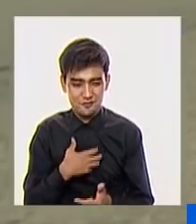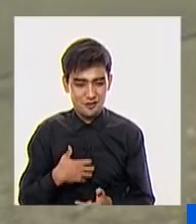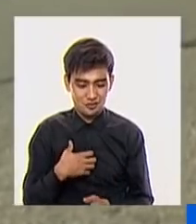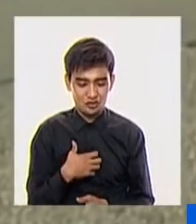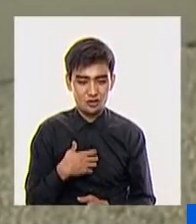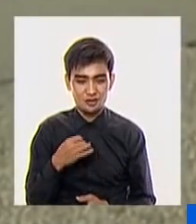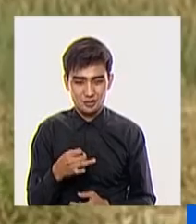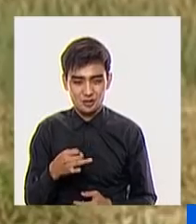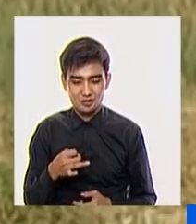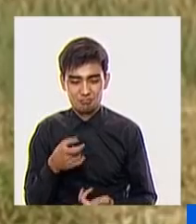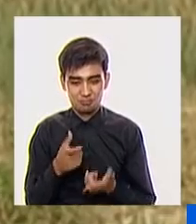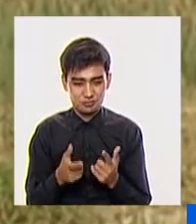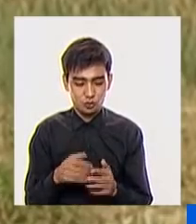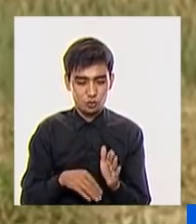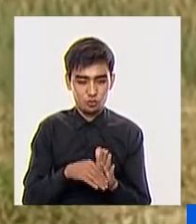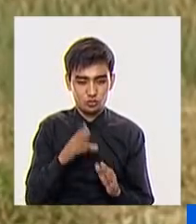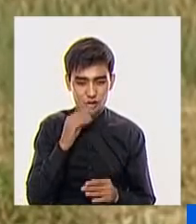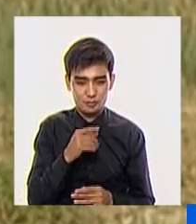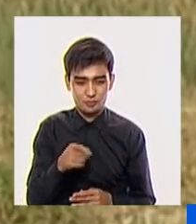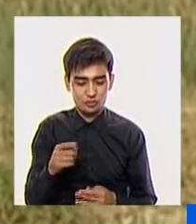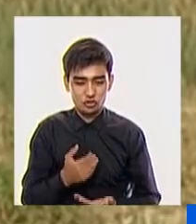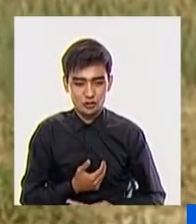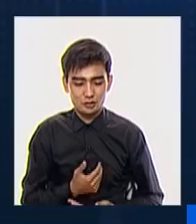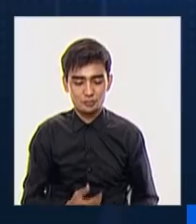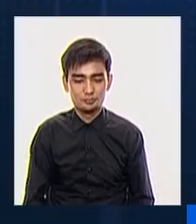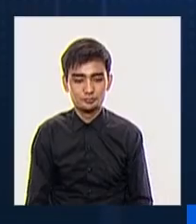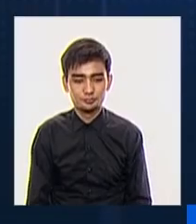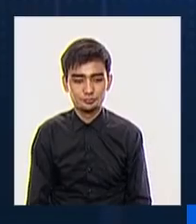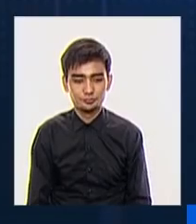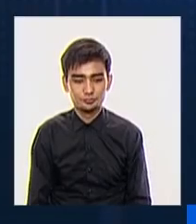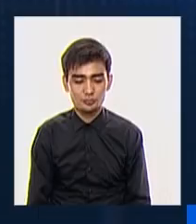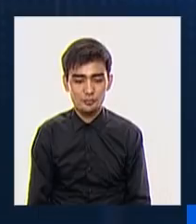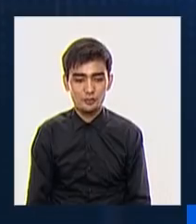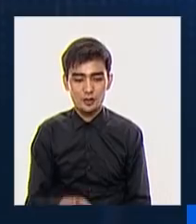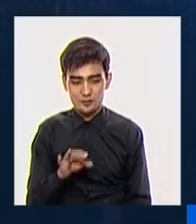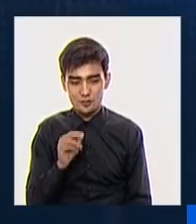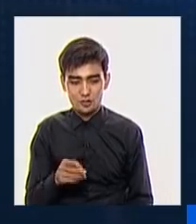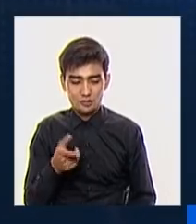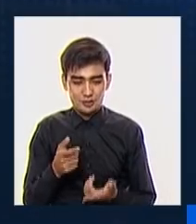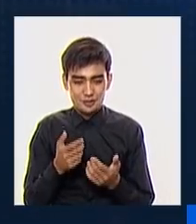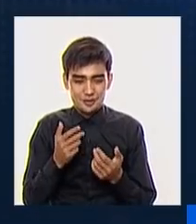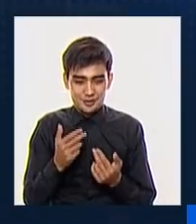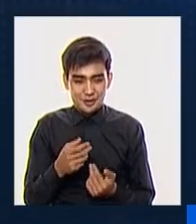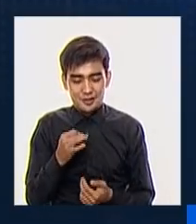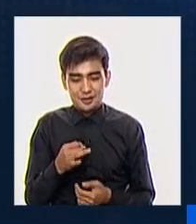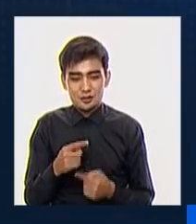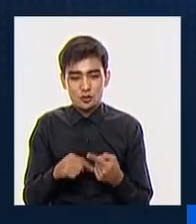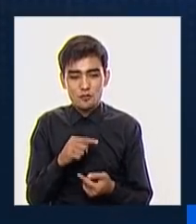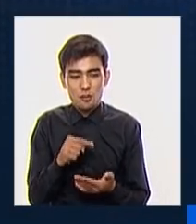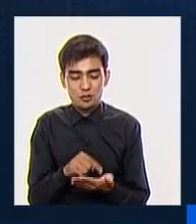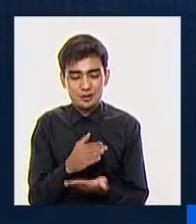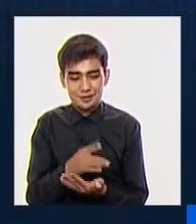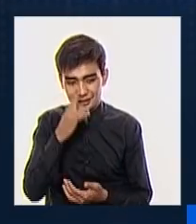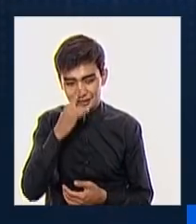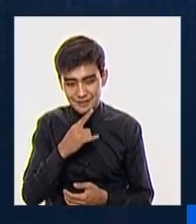и действительно позволяют улучшить условия жизни. Вот как раз вытекает и следующий вопрос.